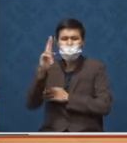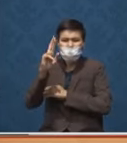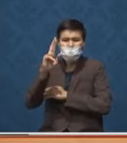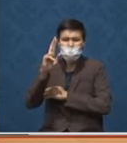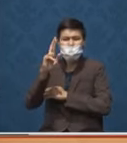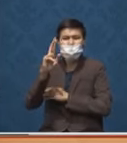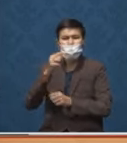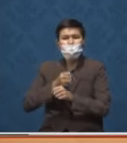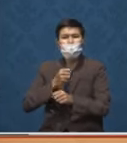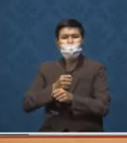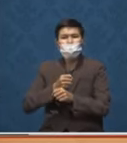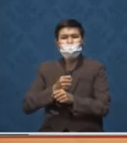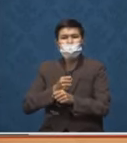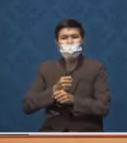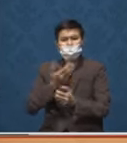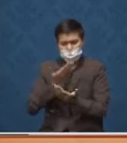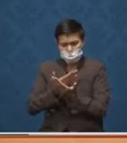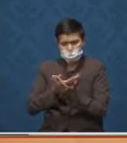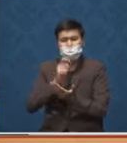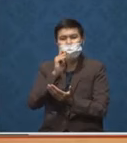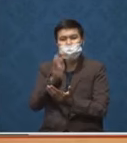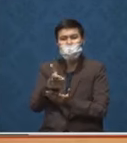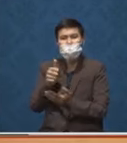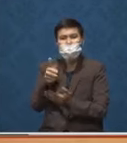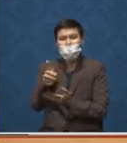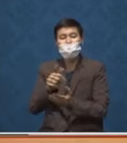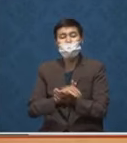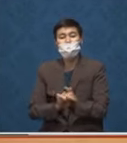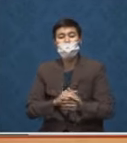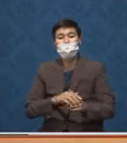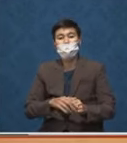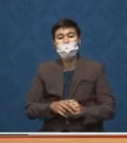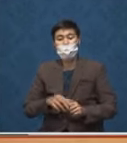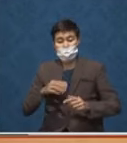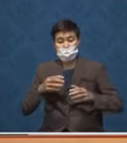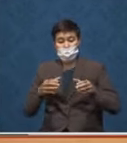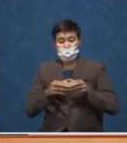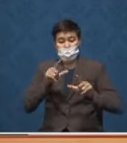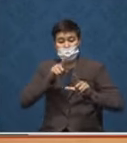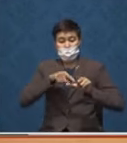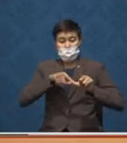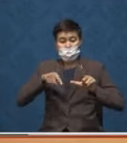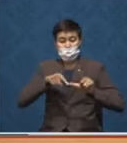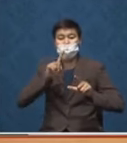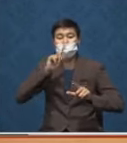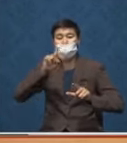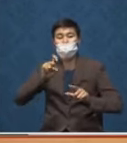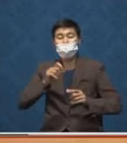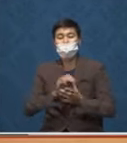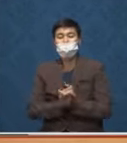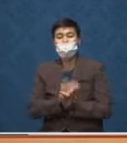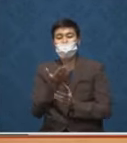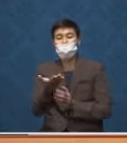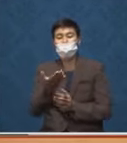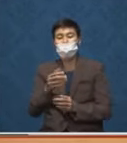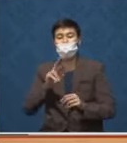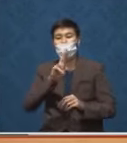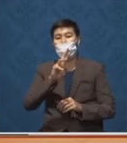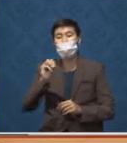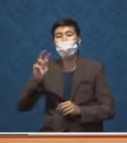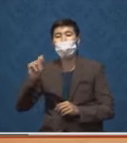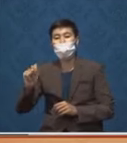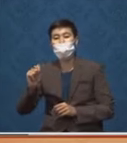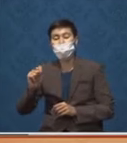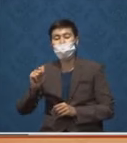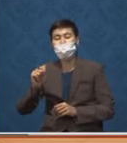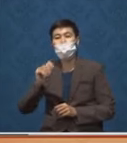ครั้งแรกที่พรรคก้าวไกลตั้งกระทู้สดถามท่านนายกรัฐมนตรีแล้วก็เป็นท่านรัฐมนตรีชัยวุฒิมาตอบนะคะโดยส.ส.ประกรณ์วุฒิรวมพิ